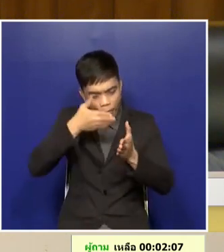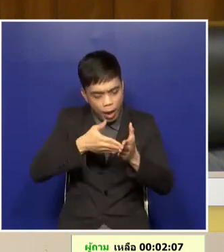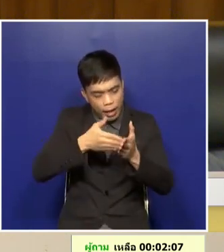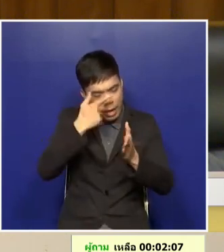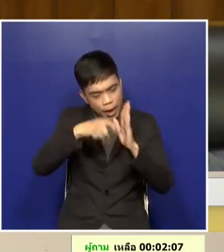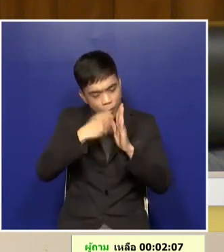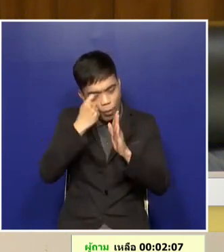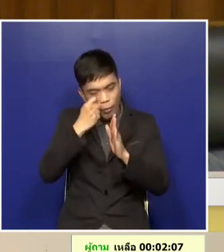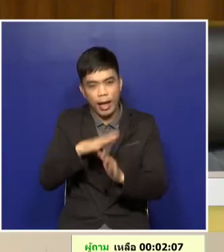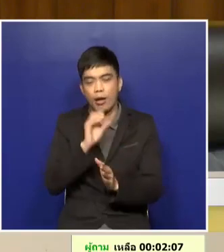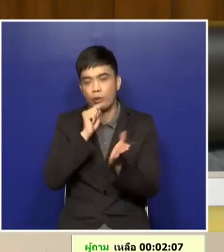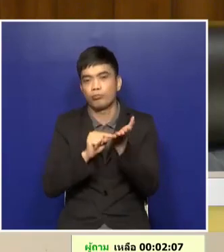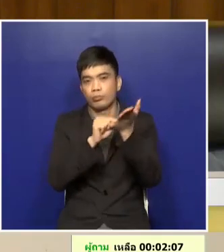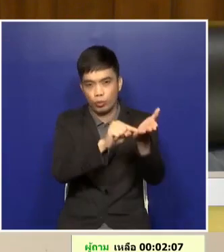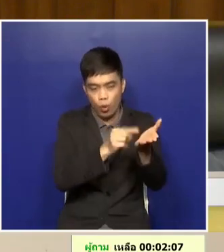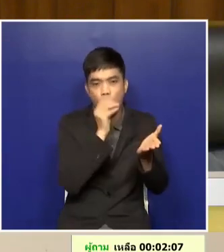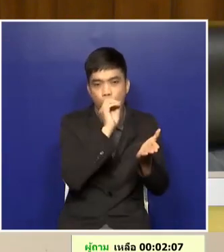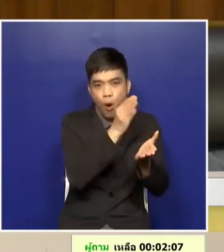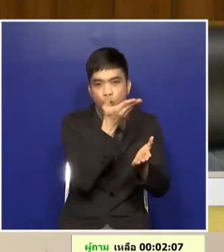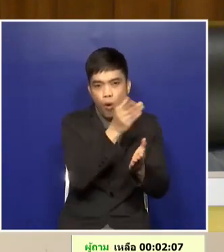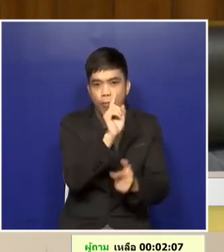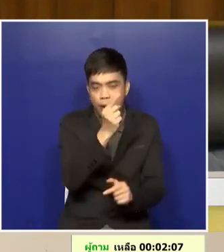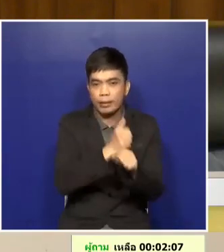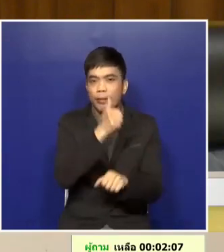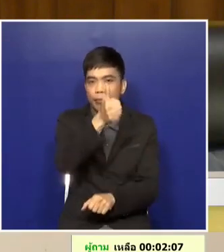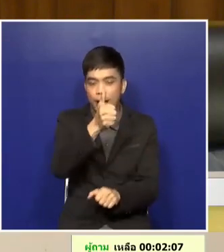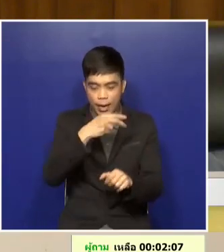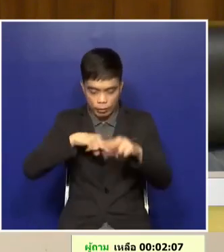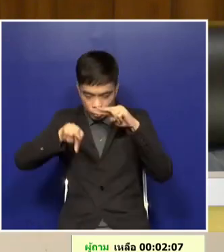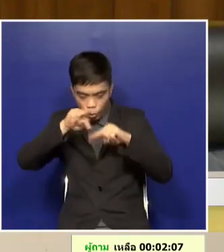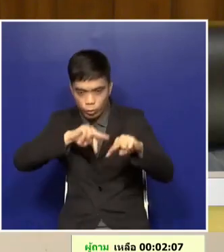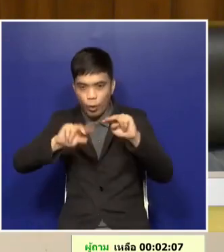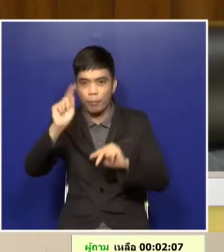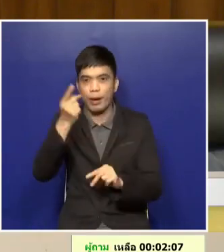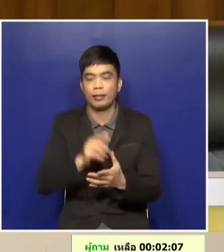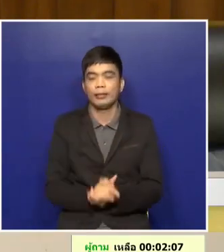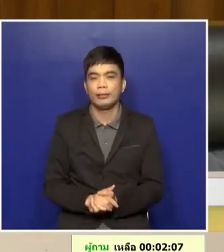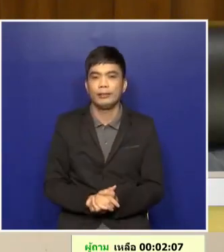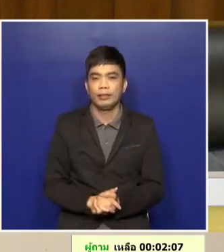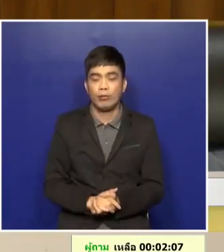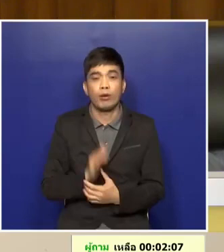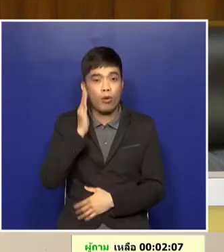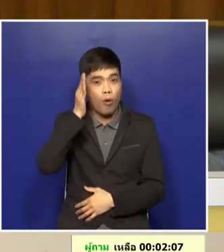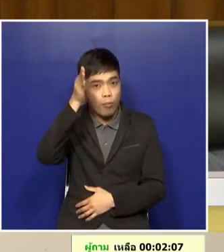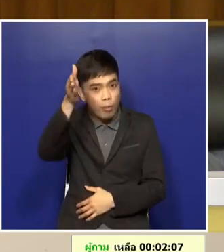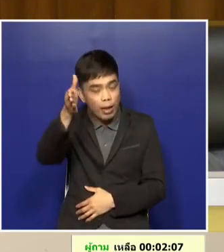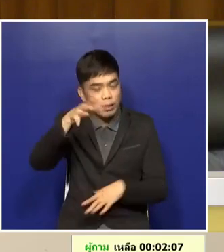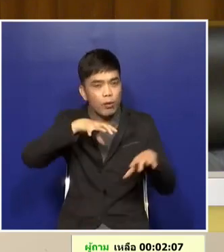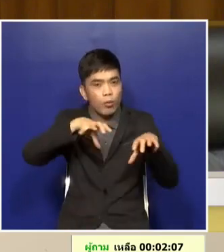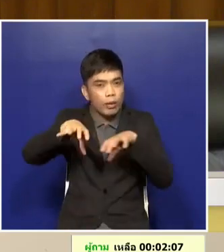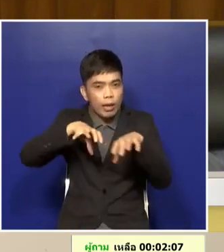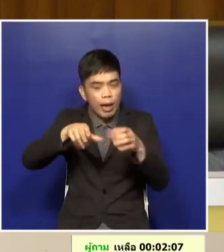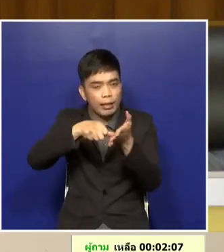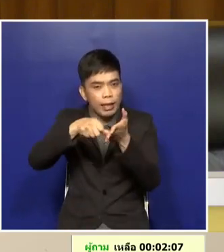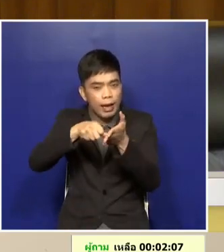างชัดเจนนะครับแต่ถ้าถามว่าในอนาคตนั้นจะมีการปรับปรุงอย่างไรผมคิดว่าเราก็จริงๆแล้วเนี่ย